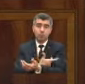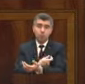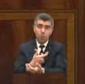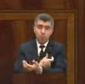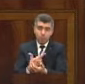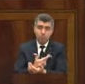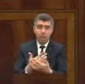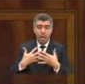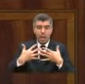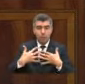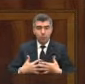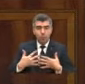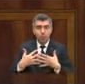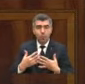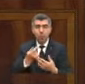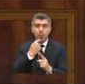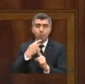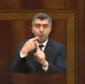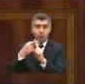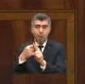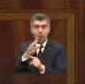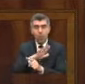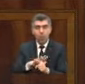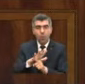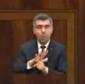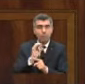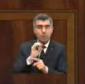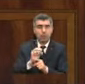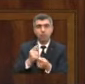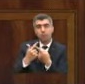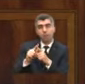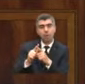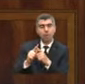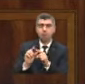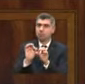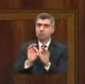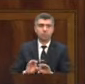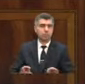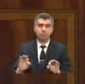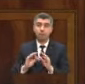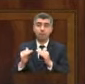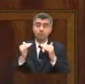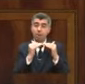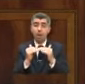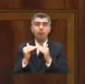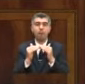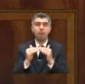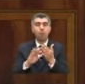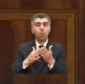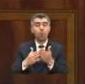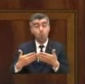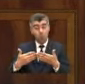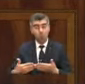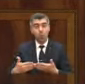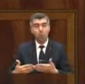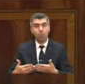بالأشعة والصيدليات وغيرها، ما يمكنلوش لما كانش هذا الشيء ما يمكنناش أننا نتوفقوا في هذه الورشة. هذا خصنا من اليوم تكون